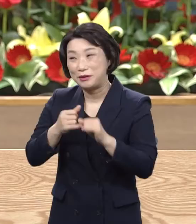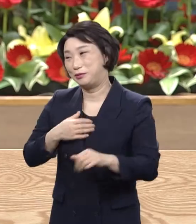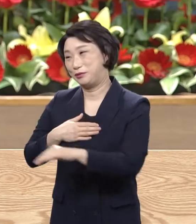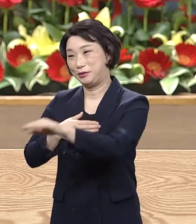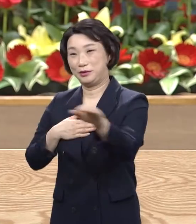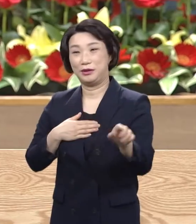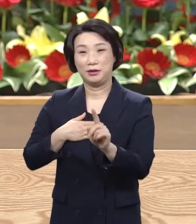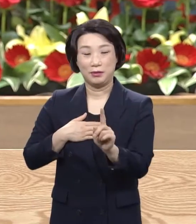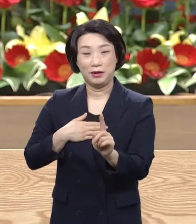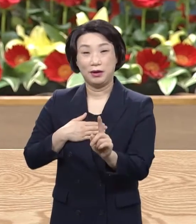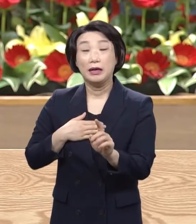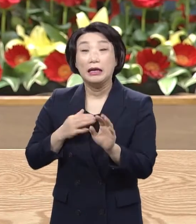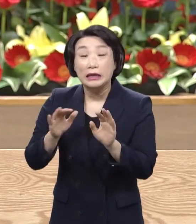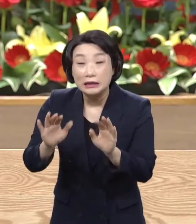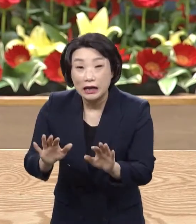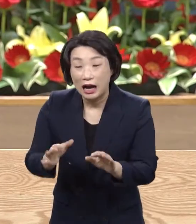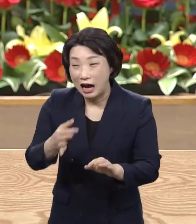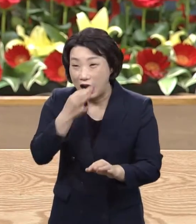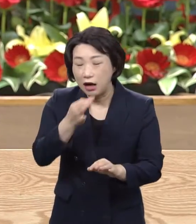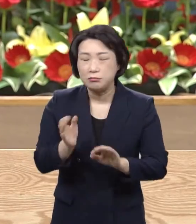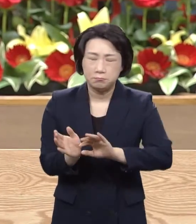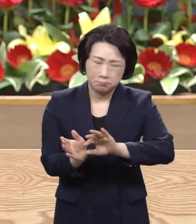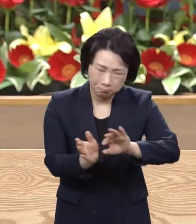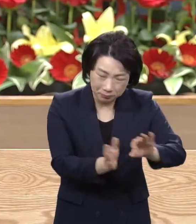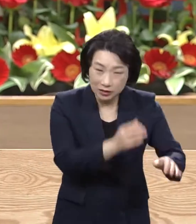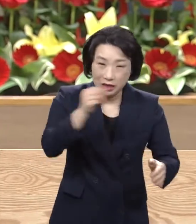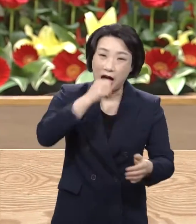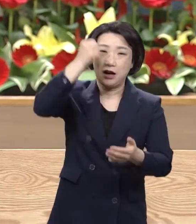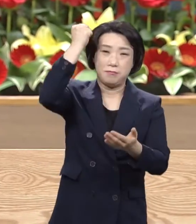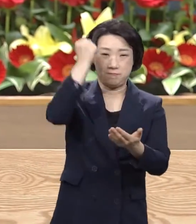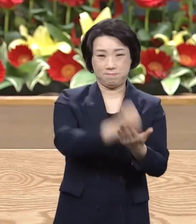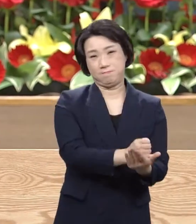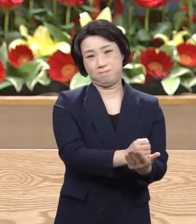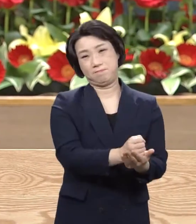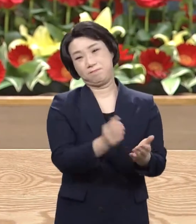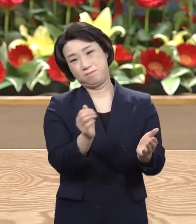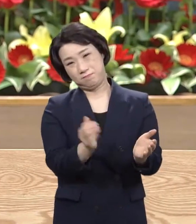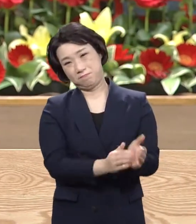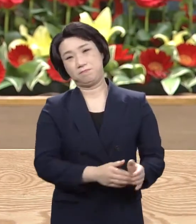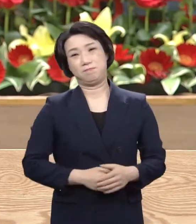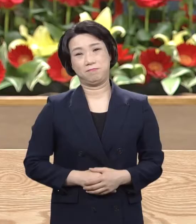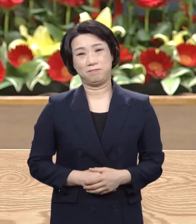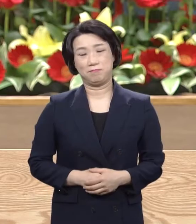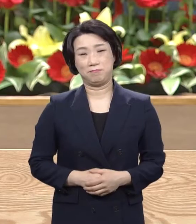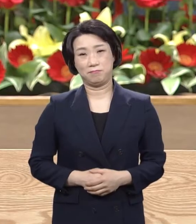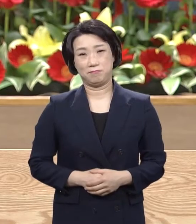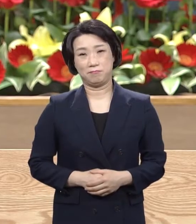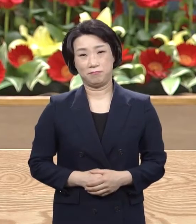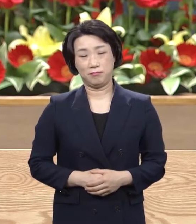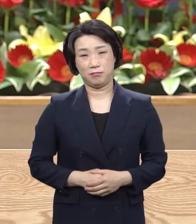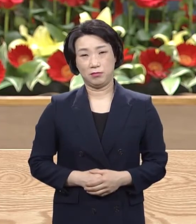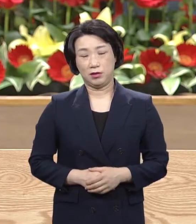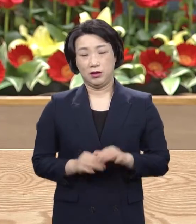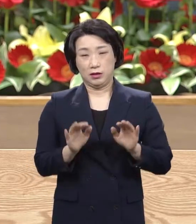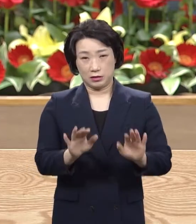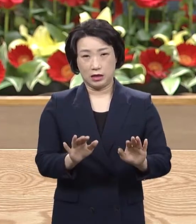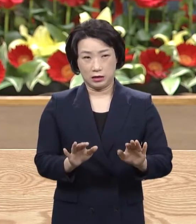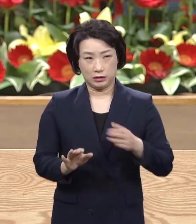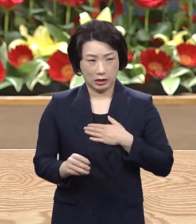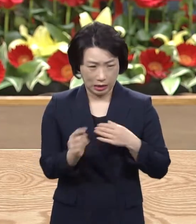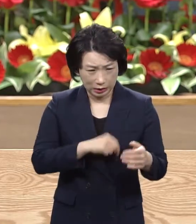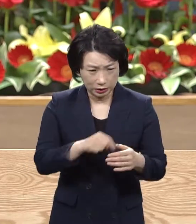사람들은 자기의 정욕을 십자가에 못 박았느니라. 두 번 다시